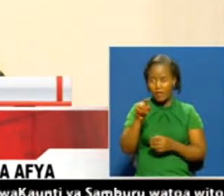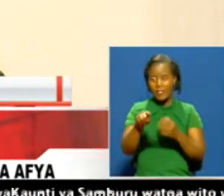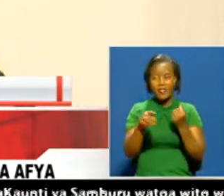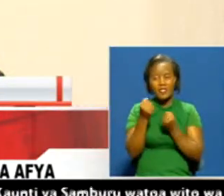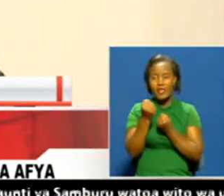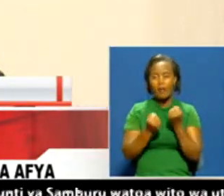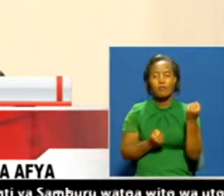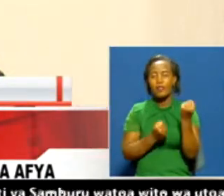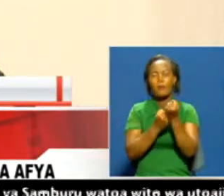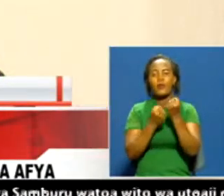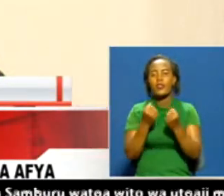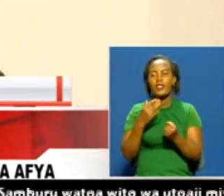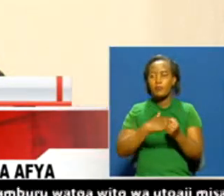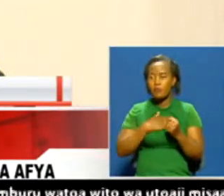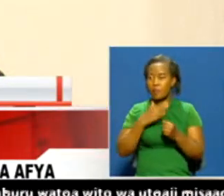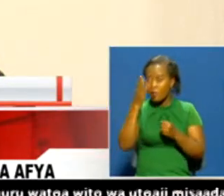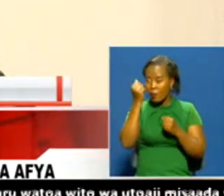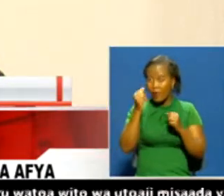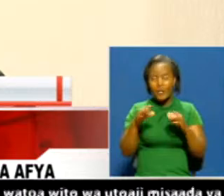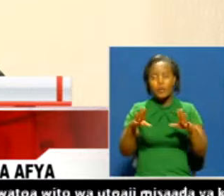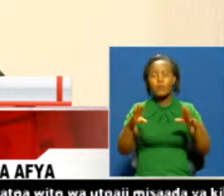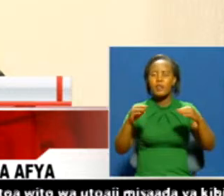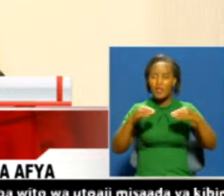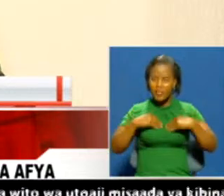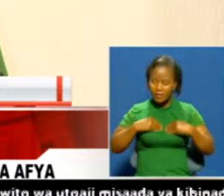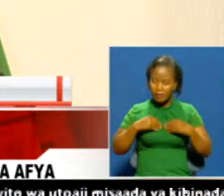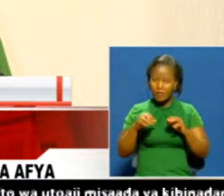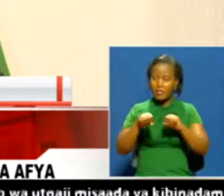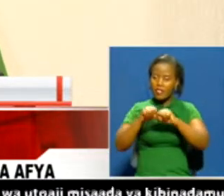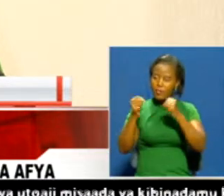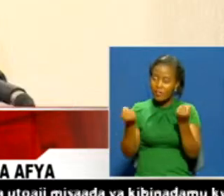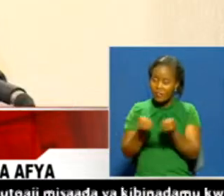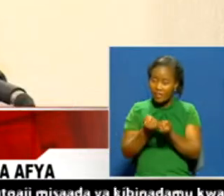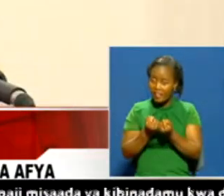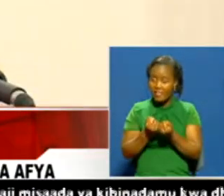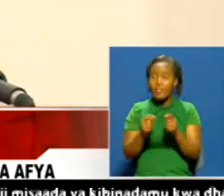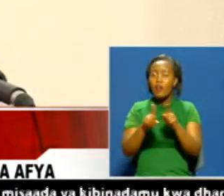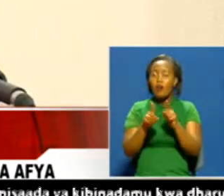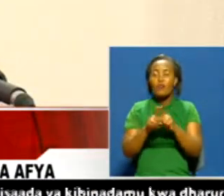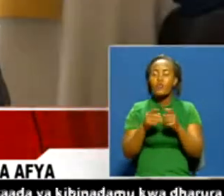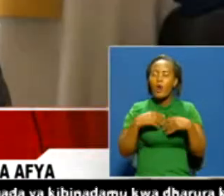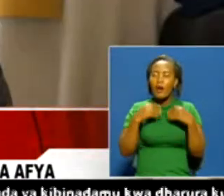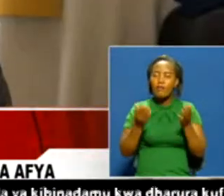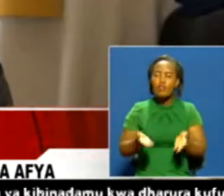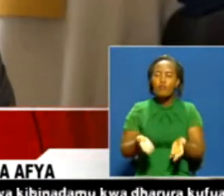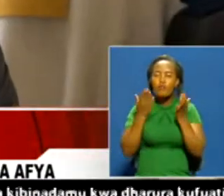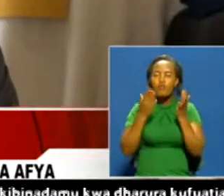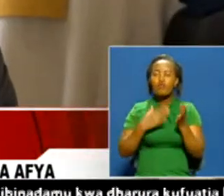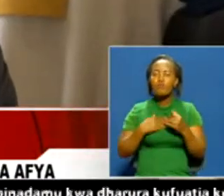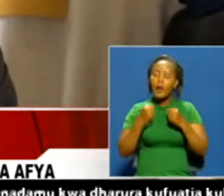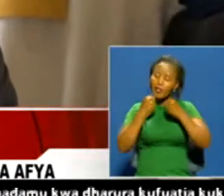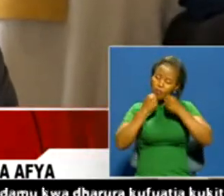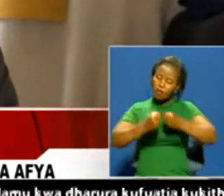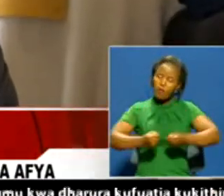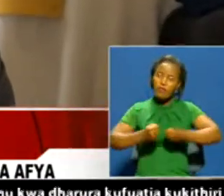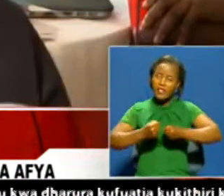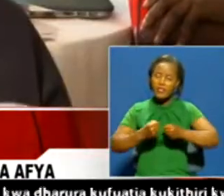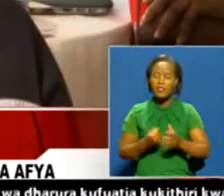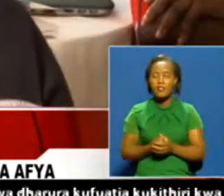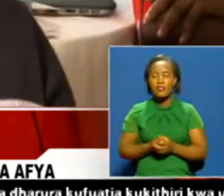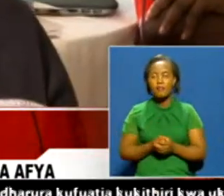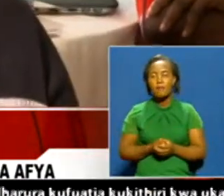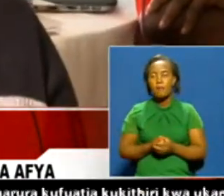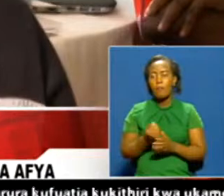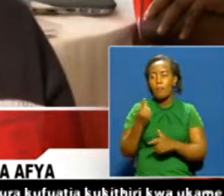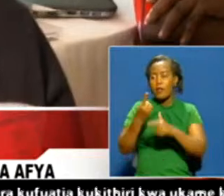accepted in the society, even with you guys, build my self-esteem and reduce self-stigma. Kati ya miaka ya